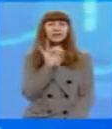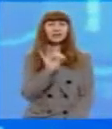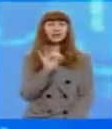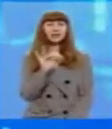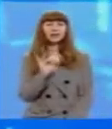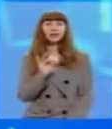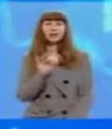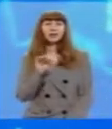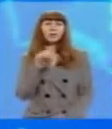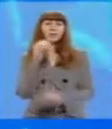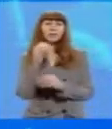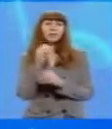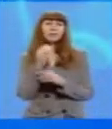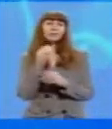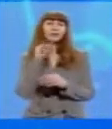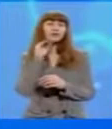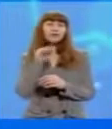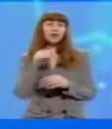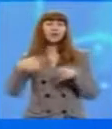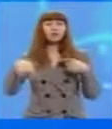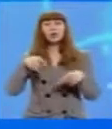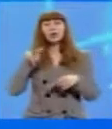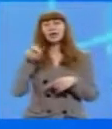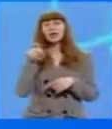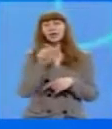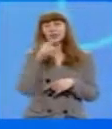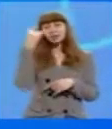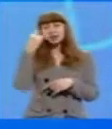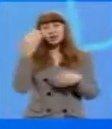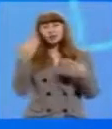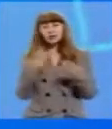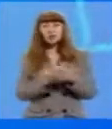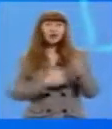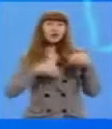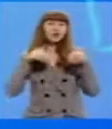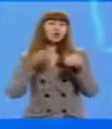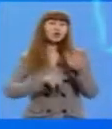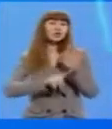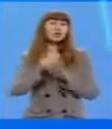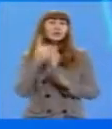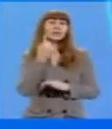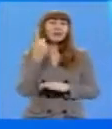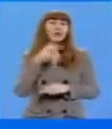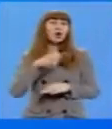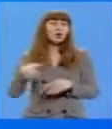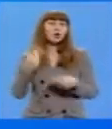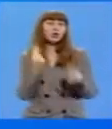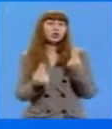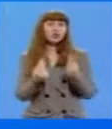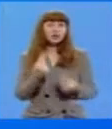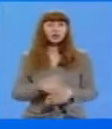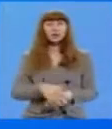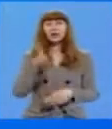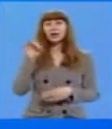Хукерді женді. Қазақстанның кәсіби футбол лигасы 1-ші шілдеде футбол маусымын қайта бастауға шешім қабылдады. Ал Алматының Қайрат футзал